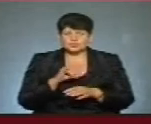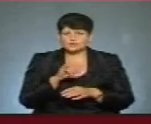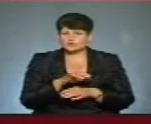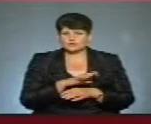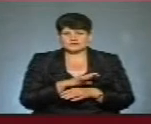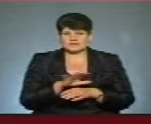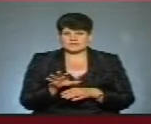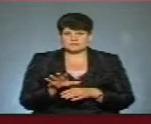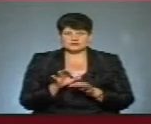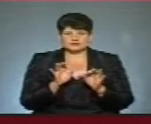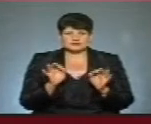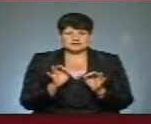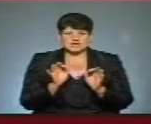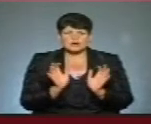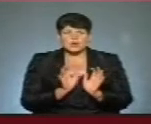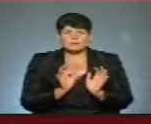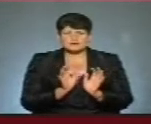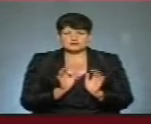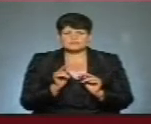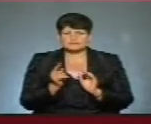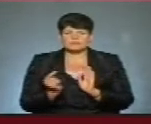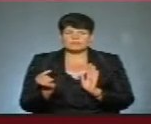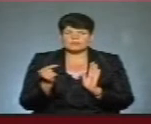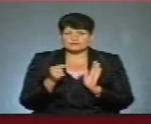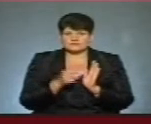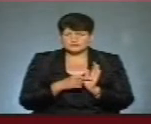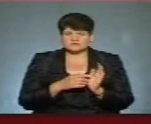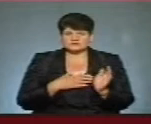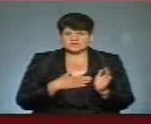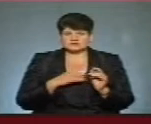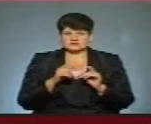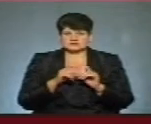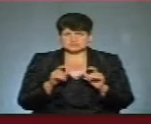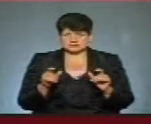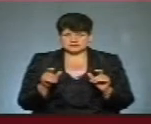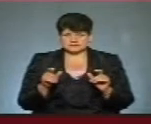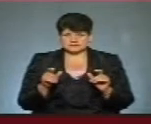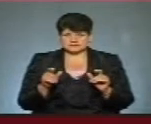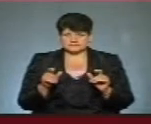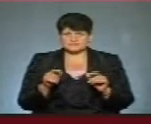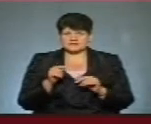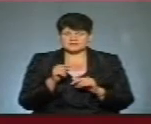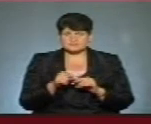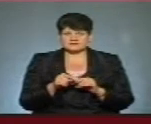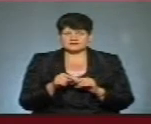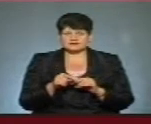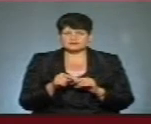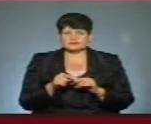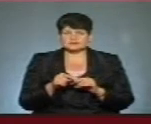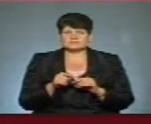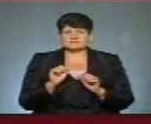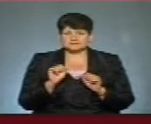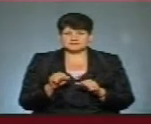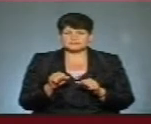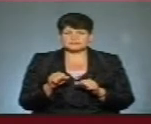було ніяких опікунів, тому він потрапив до нашого закладу. Піти в магазин, він міг піти погуляти, він